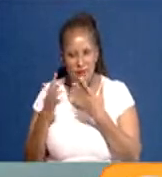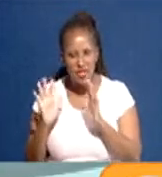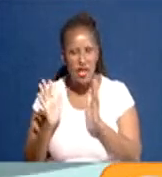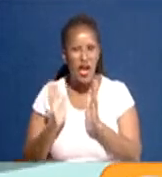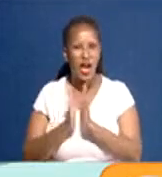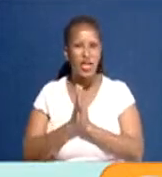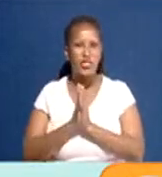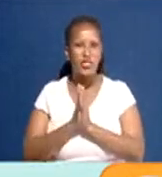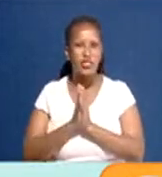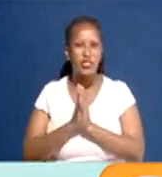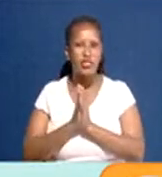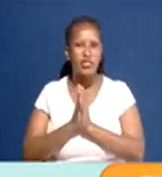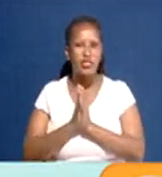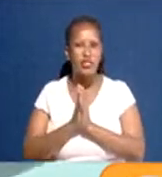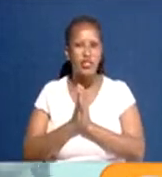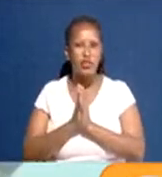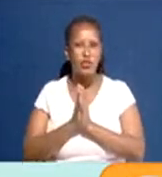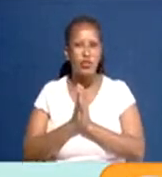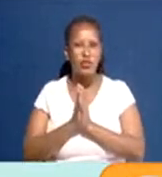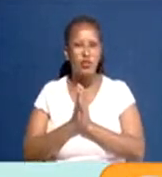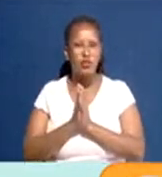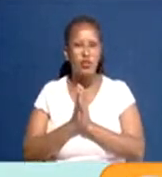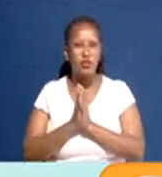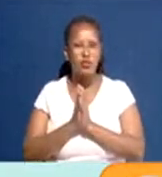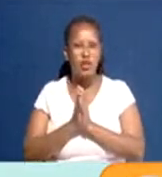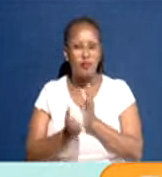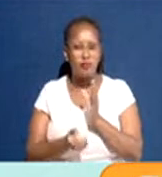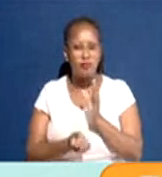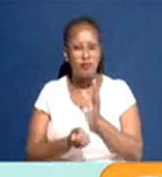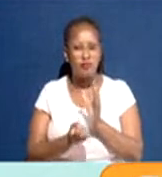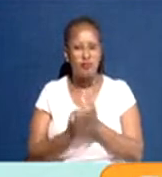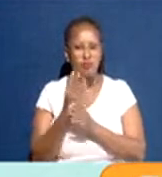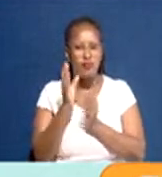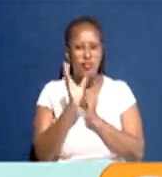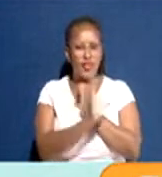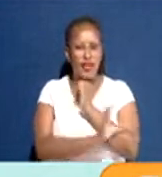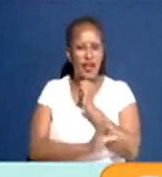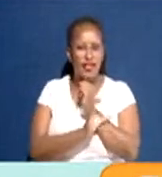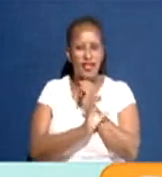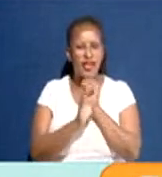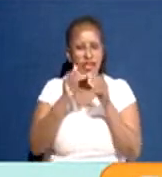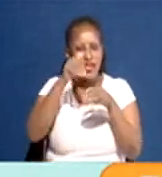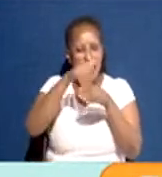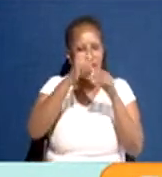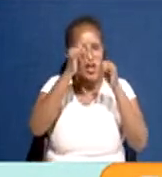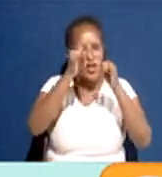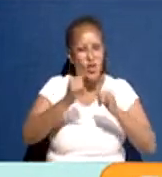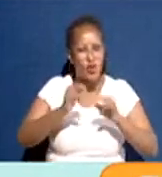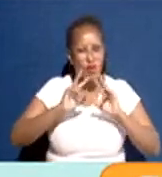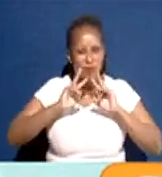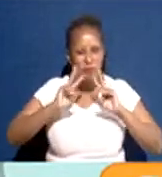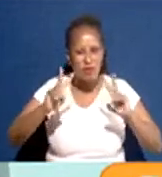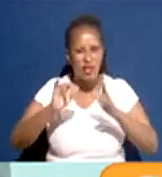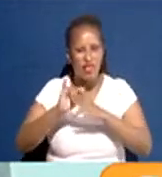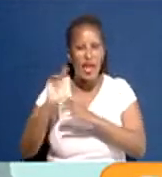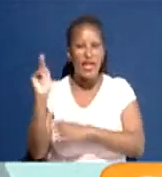na tukaweka taifa letu katika ramani mpya ya kwamba